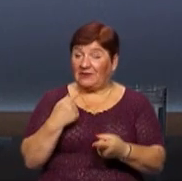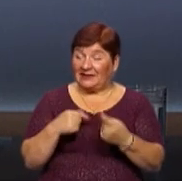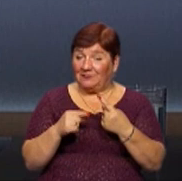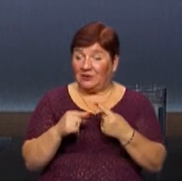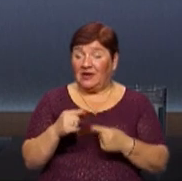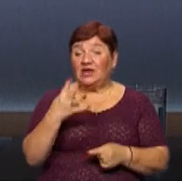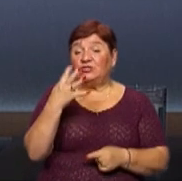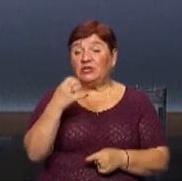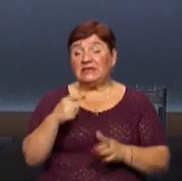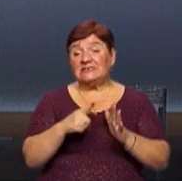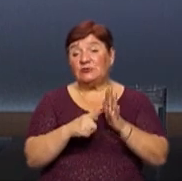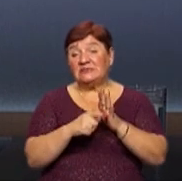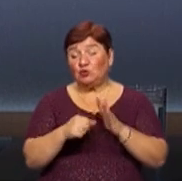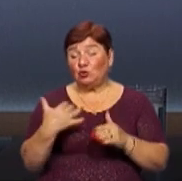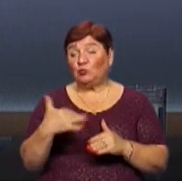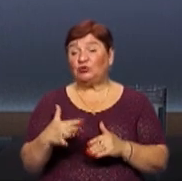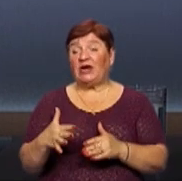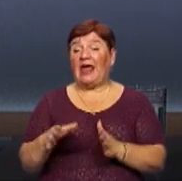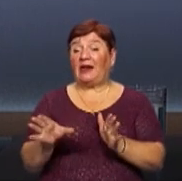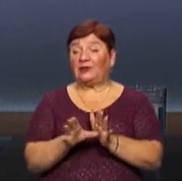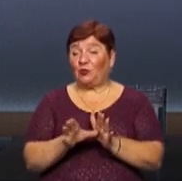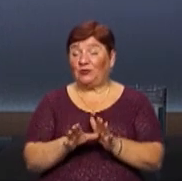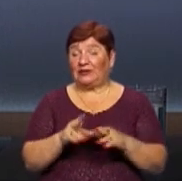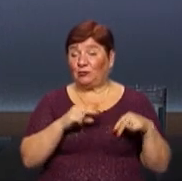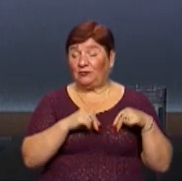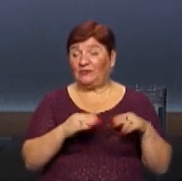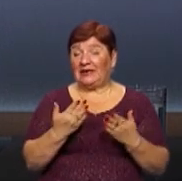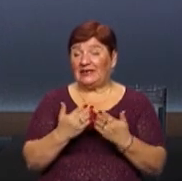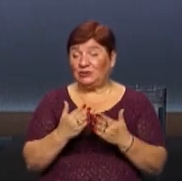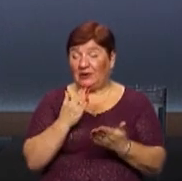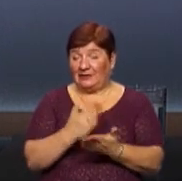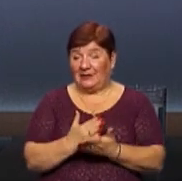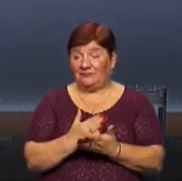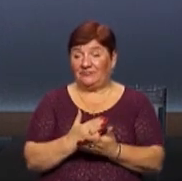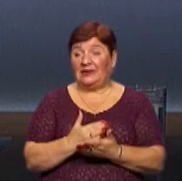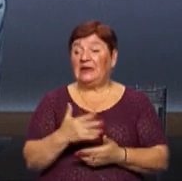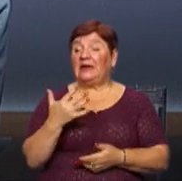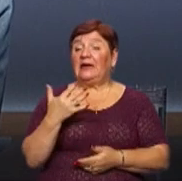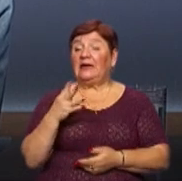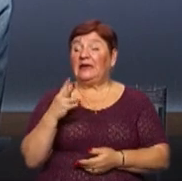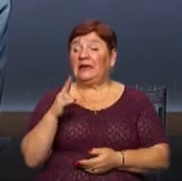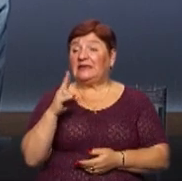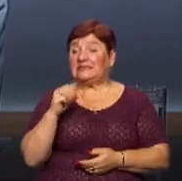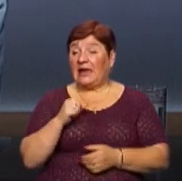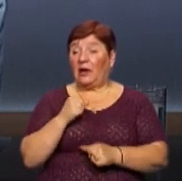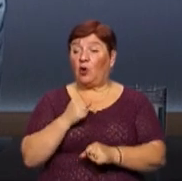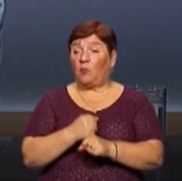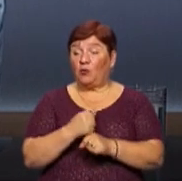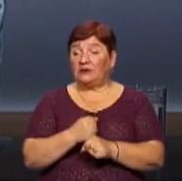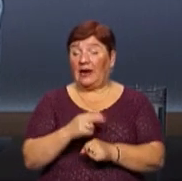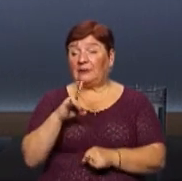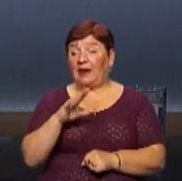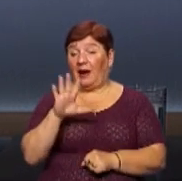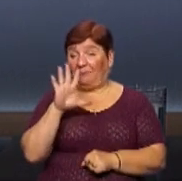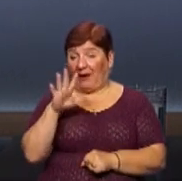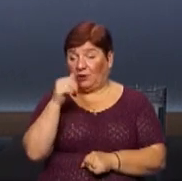І 400-700, ви сказали, вже отримали, 4700, так? А скільки мають отримати? Скільки? Ну, якщо... Це робота десь на 5